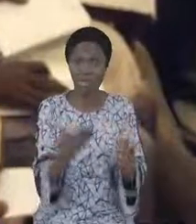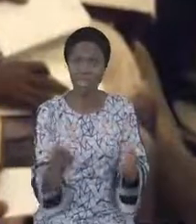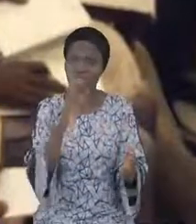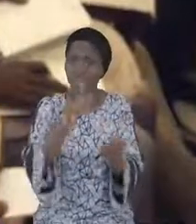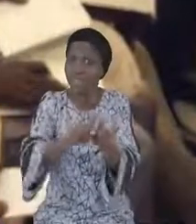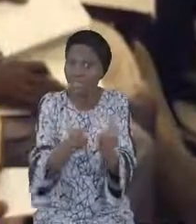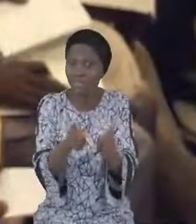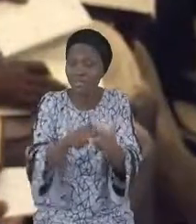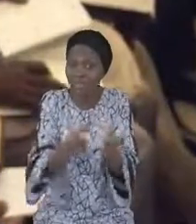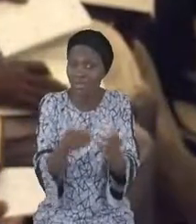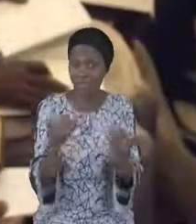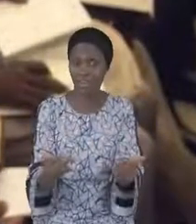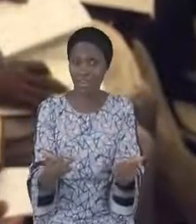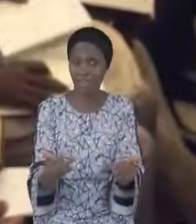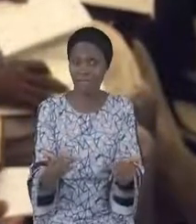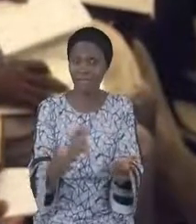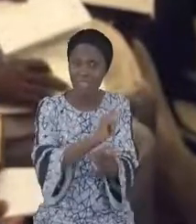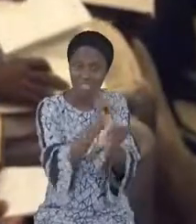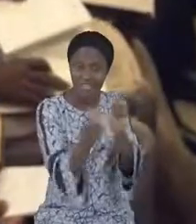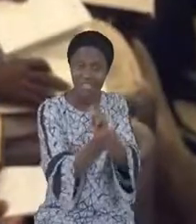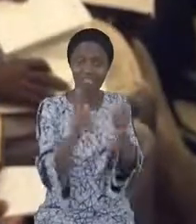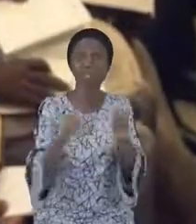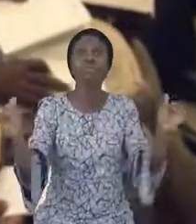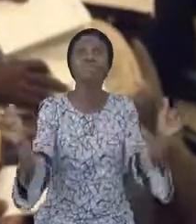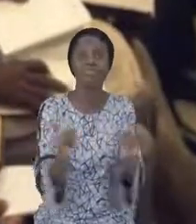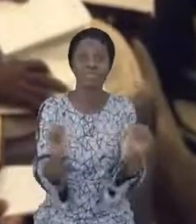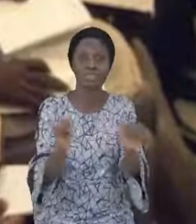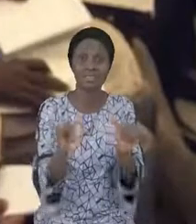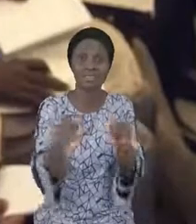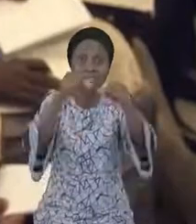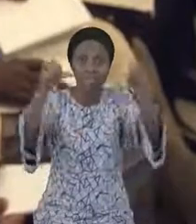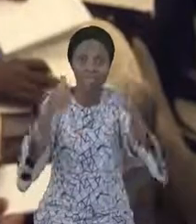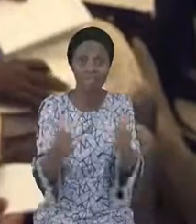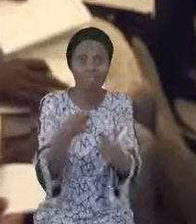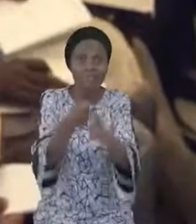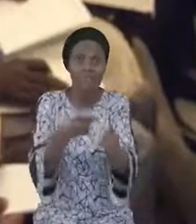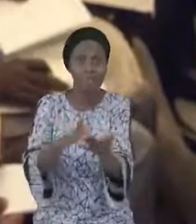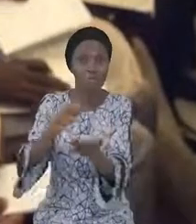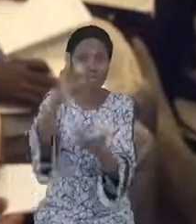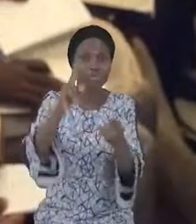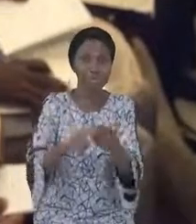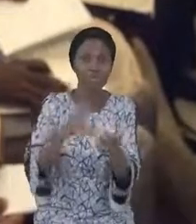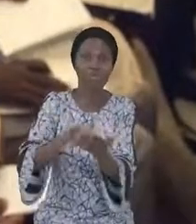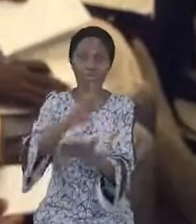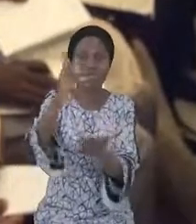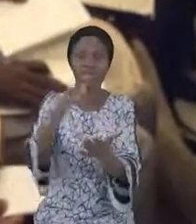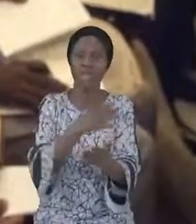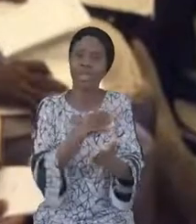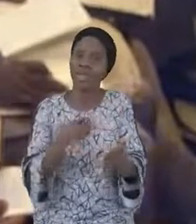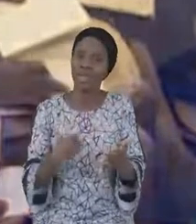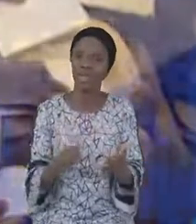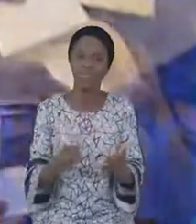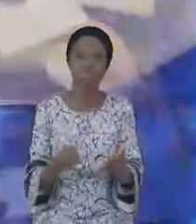maintenant. Transformé en la même image, de gloire en gloire. Comme parle le